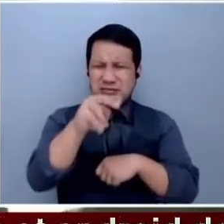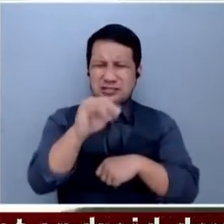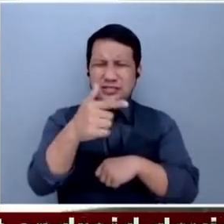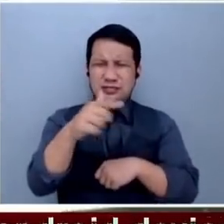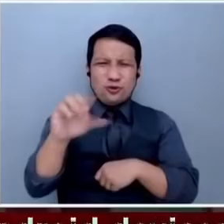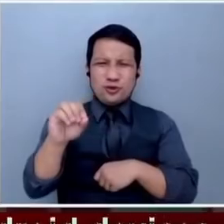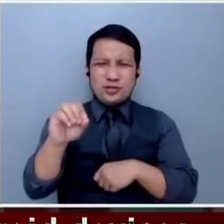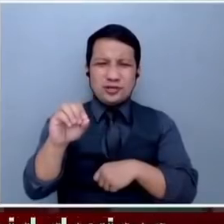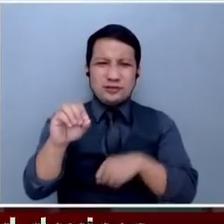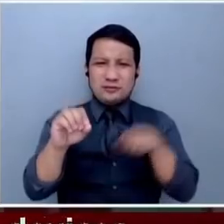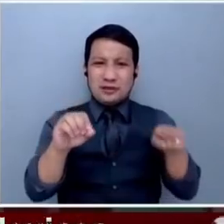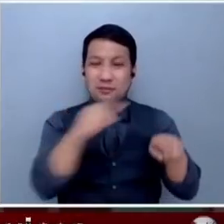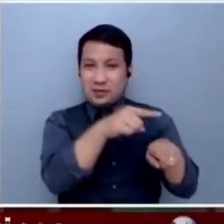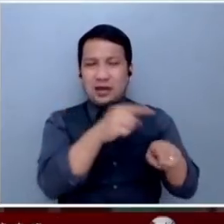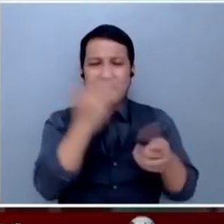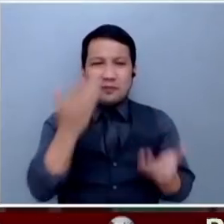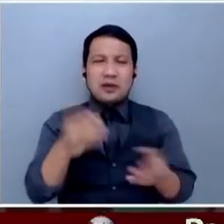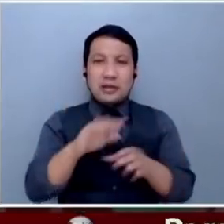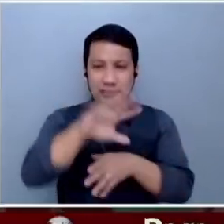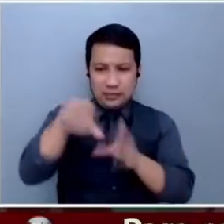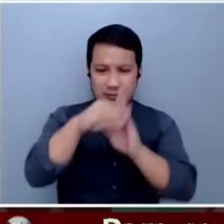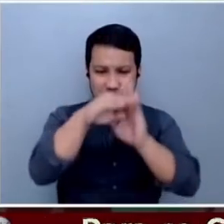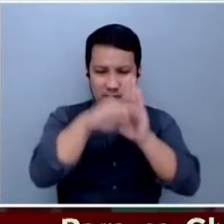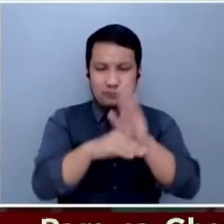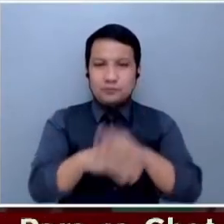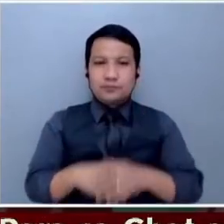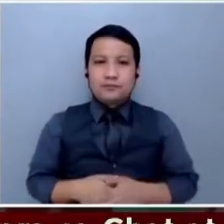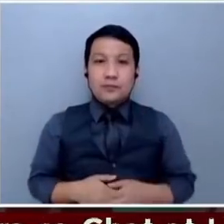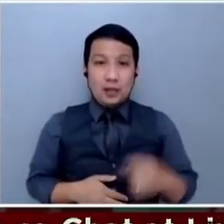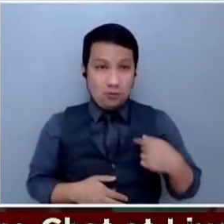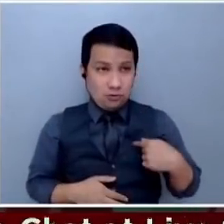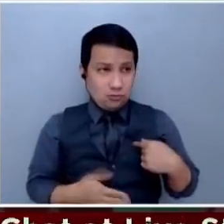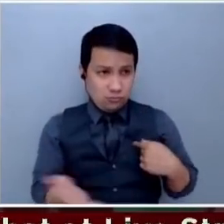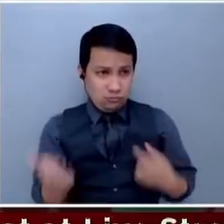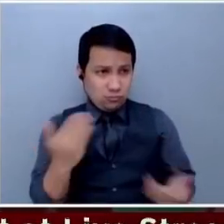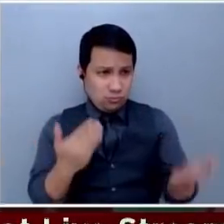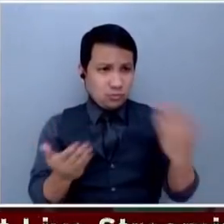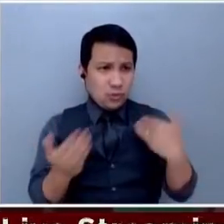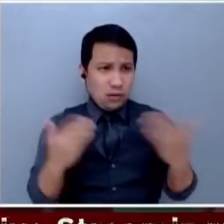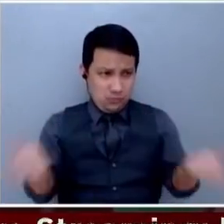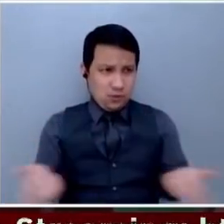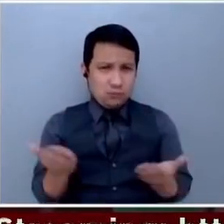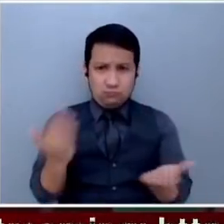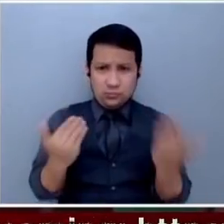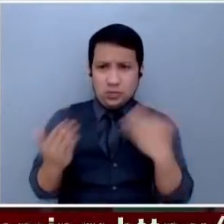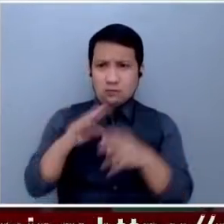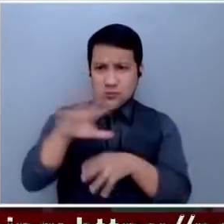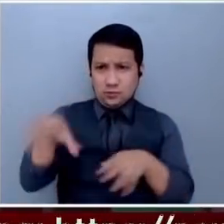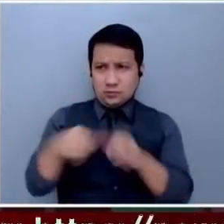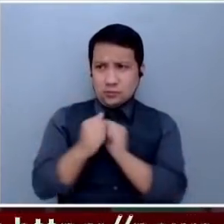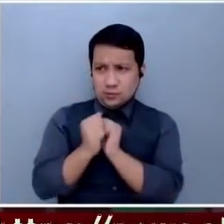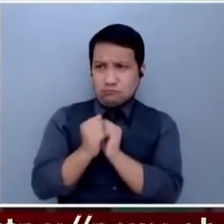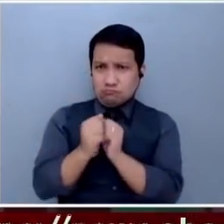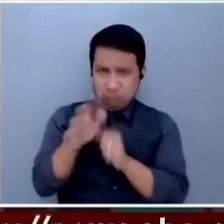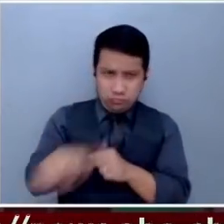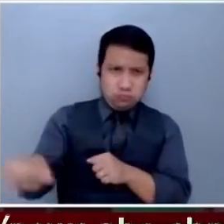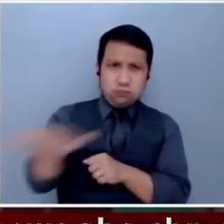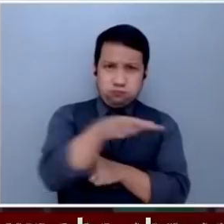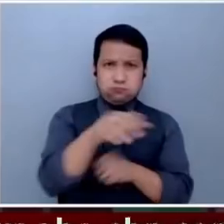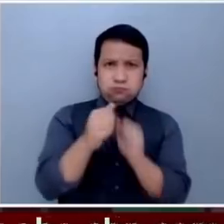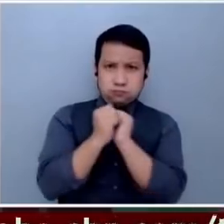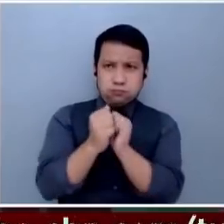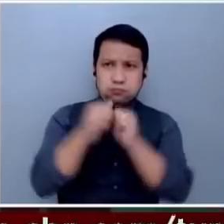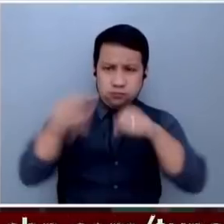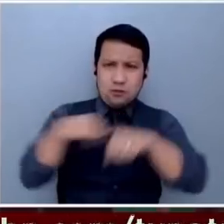nila. Inihikayat ko kayong lahat. Samahan niyo kami ni Inday Sara. Ipagkaisa natin ang ating